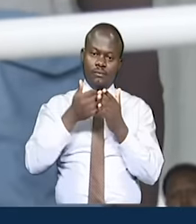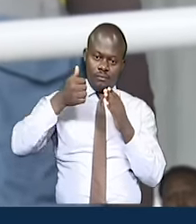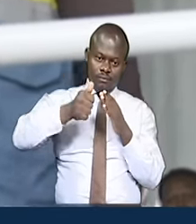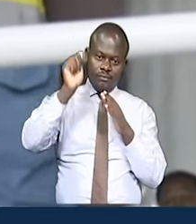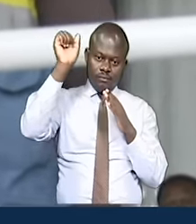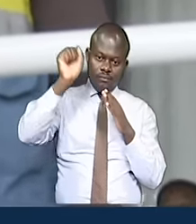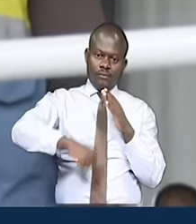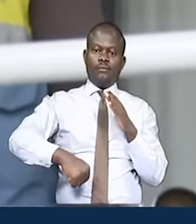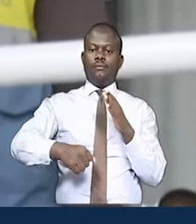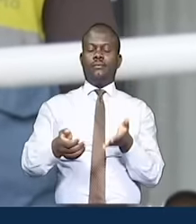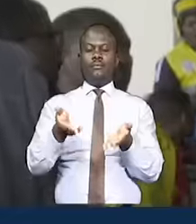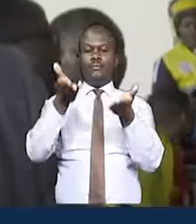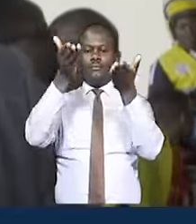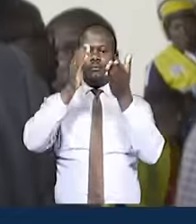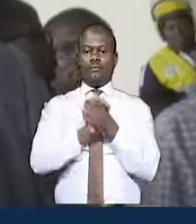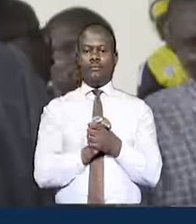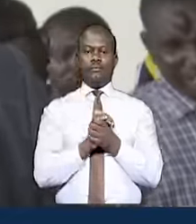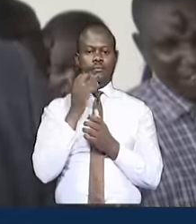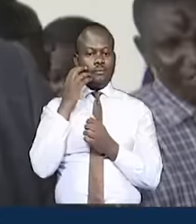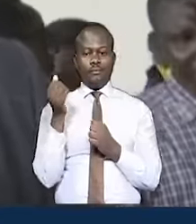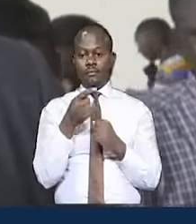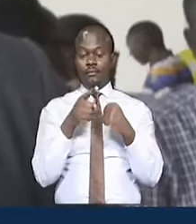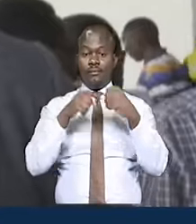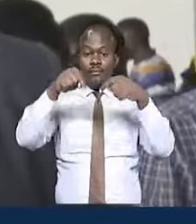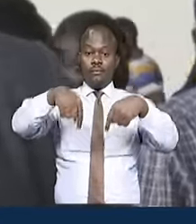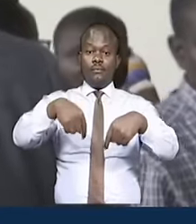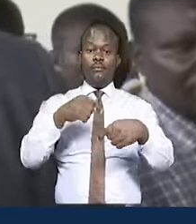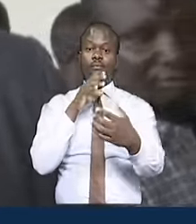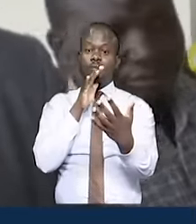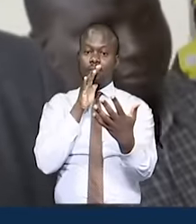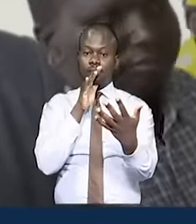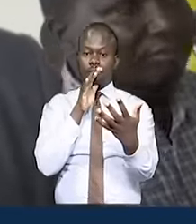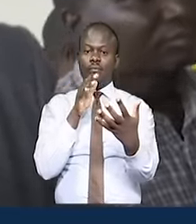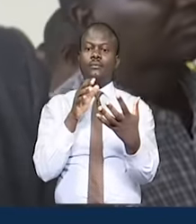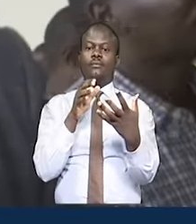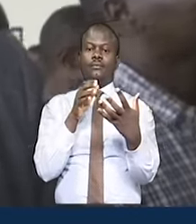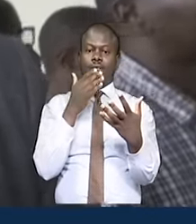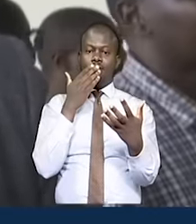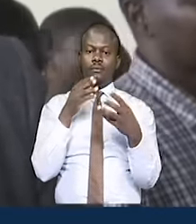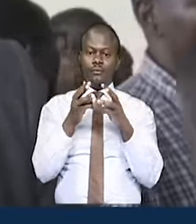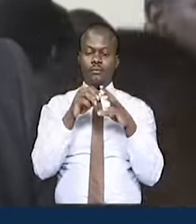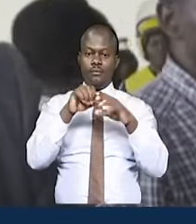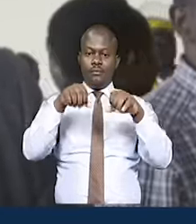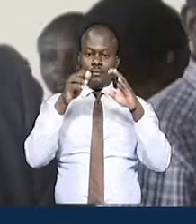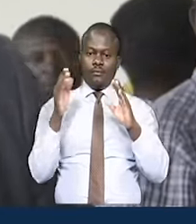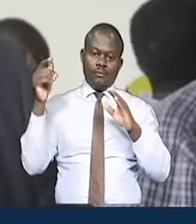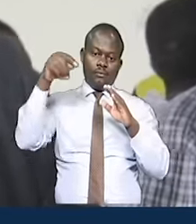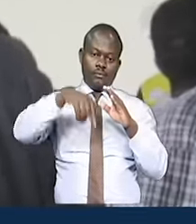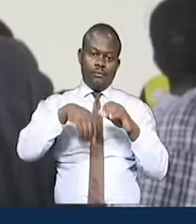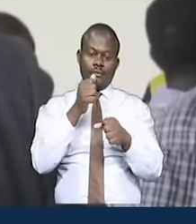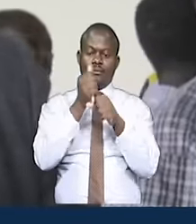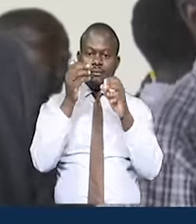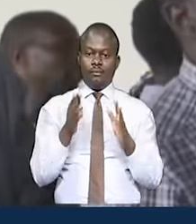ishobora kuzaba yazamutse. Aya mezi atanzwe turahateze imitwe nziza kuyo umumotari uzaza azaba ari